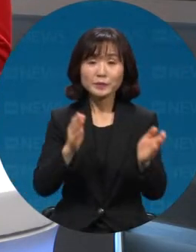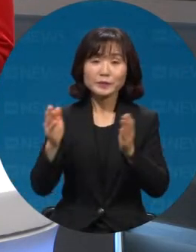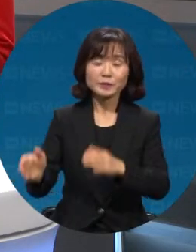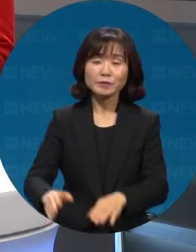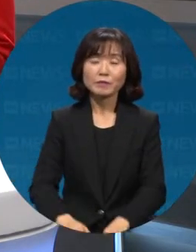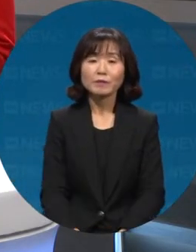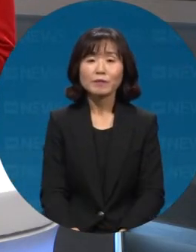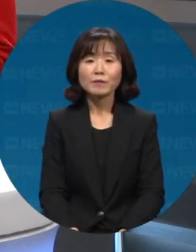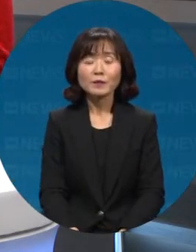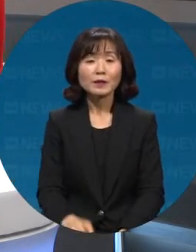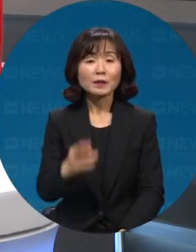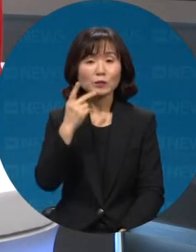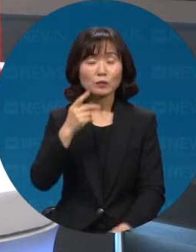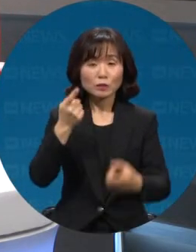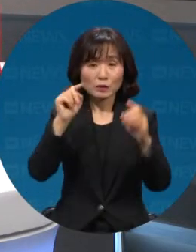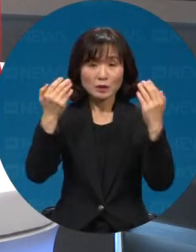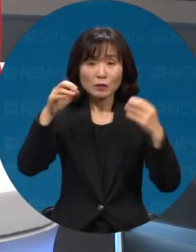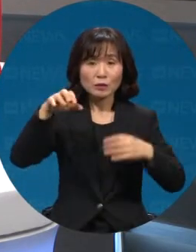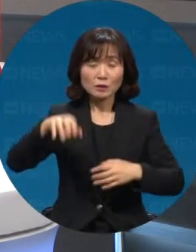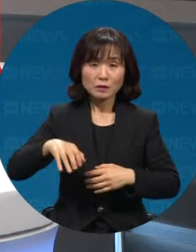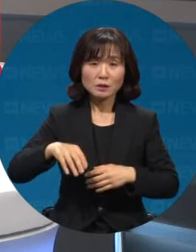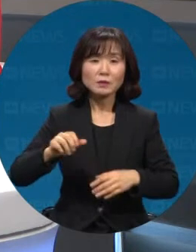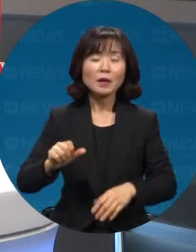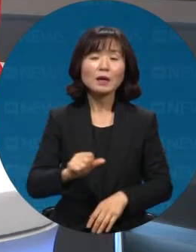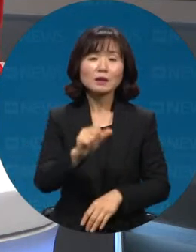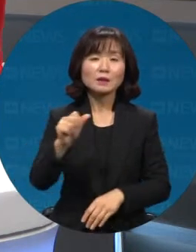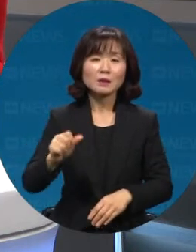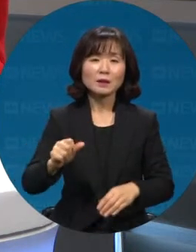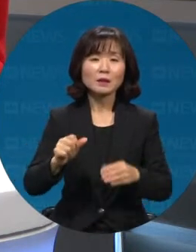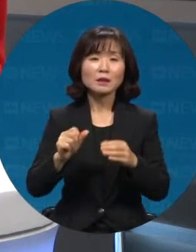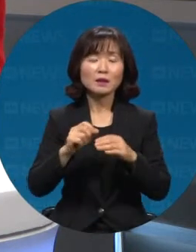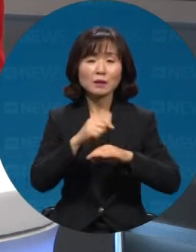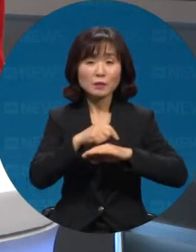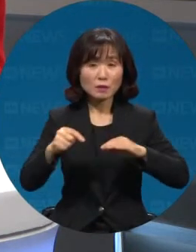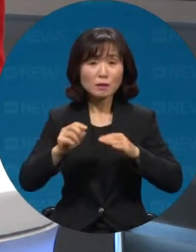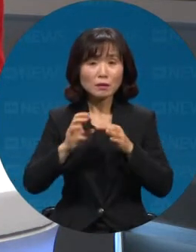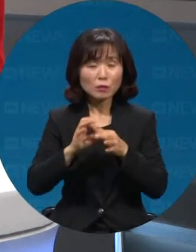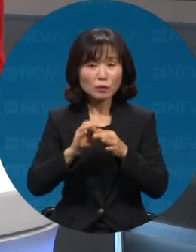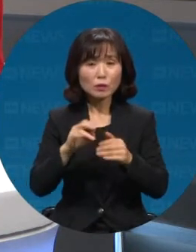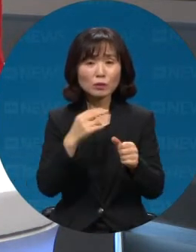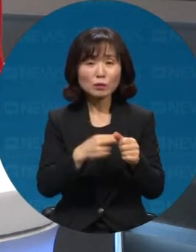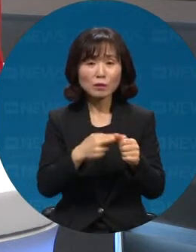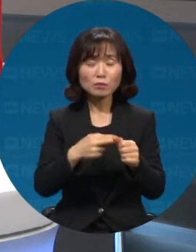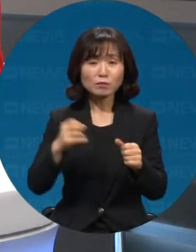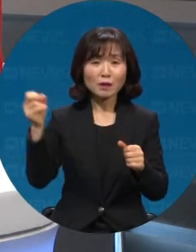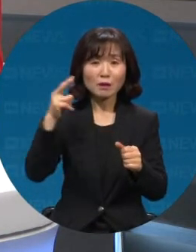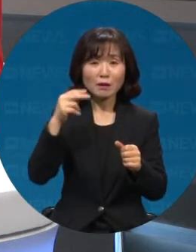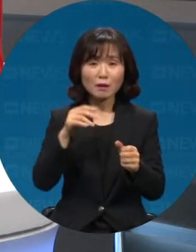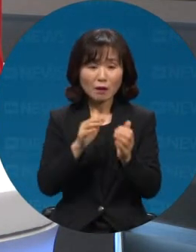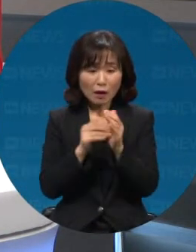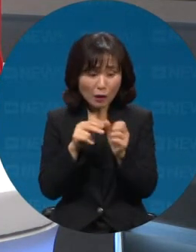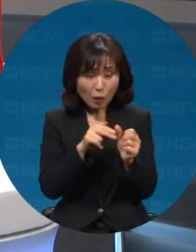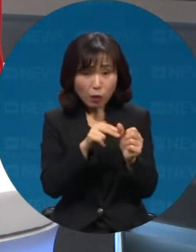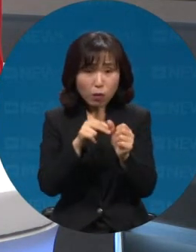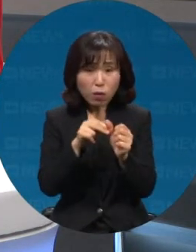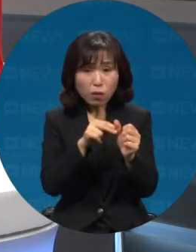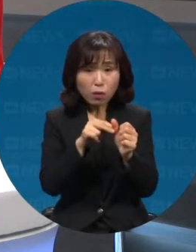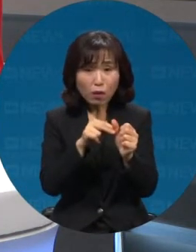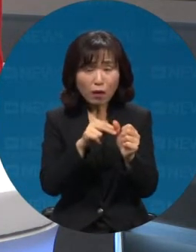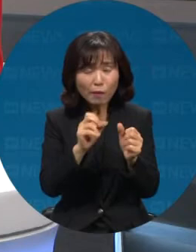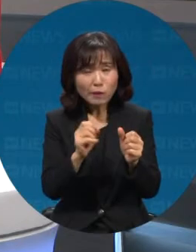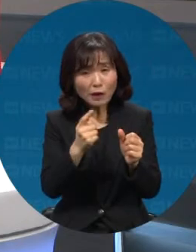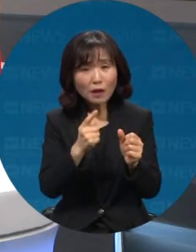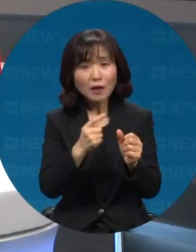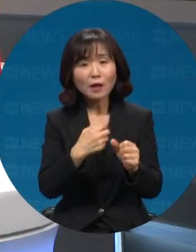그런가 하면 또 미국 대학들에 서는 지금 아시아계 교수들이 난데없이 웬 간첩 쏘 레 몽 설을 앓고